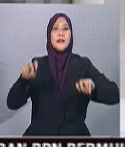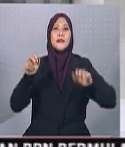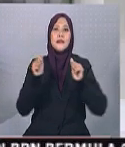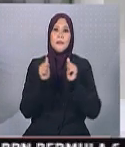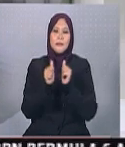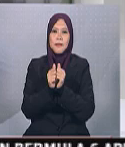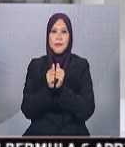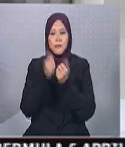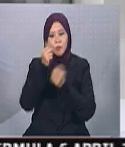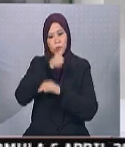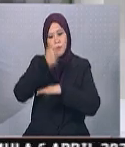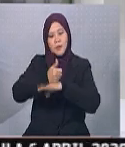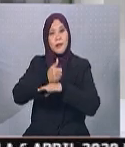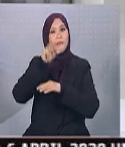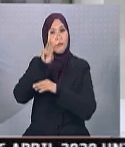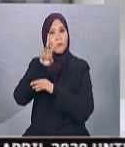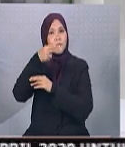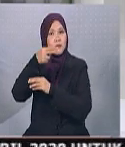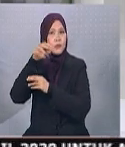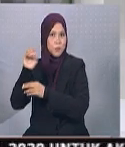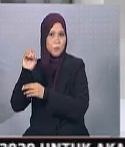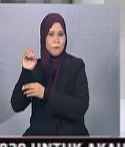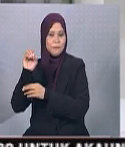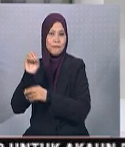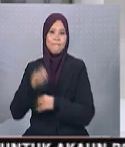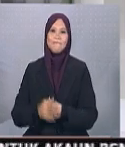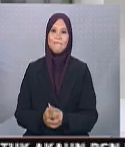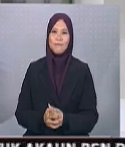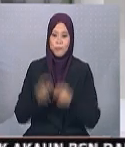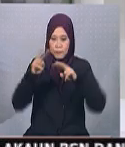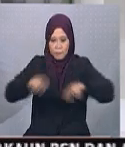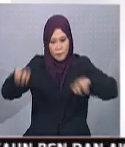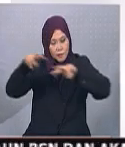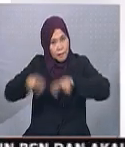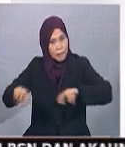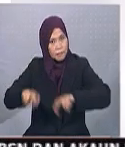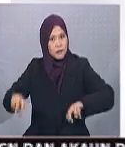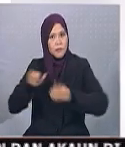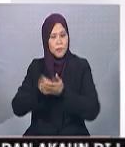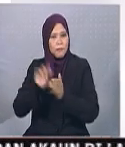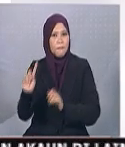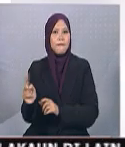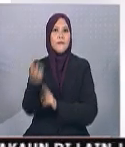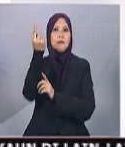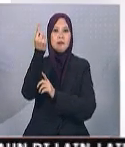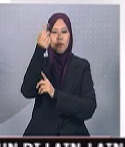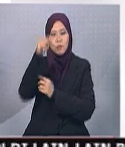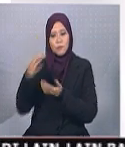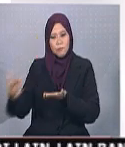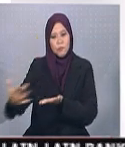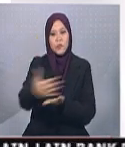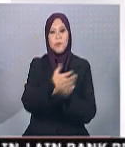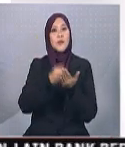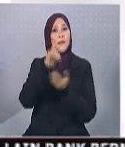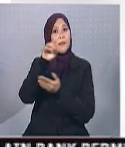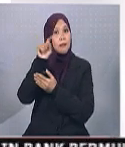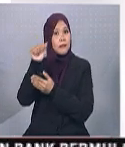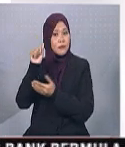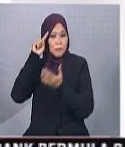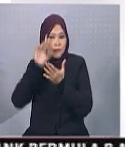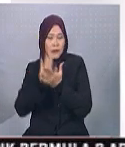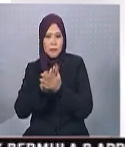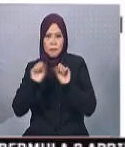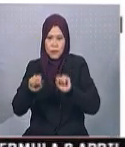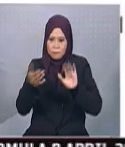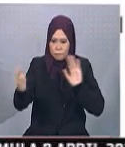dilancarkan pertumbuhan kesehatan sedunia debu Eko kecil itu adalah usaha jodoh kali bagi mengumpul data boleh dipercayai dan